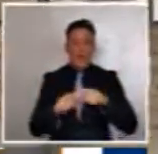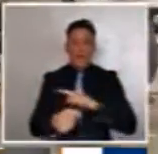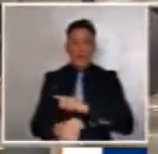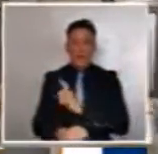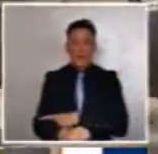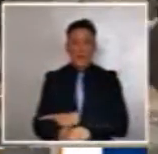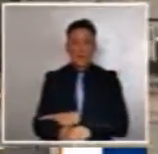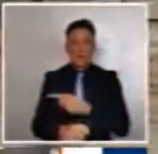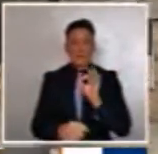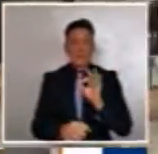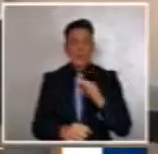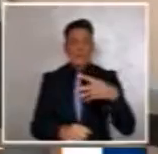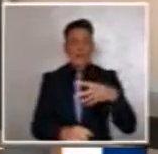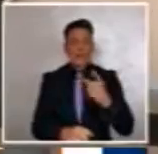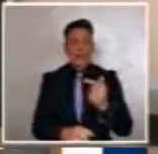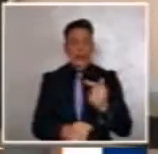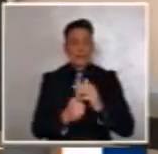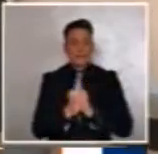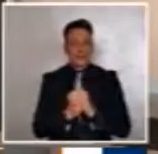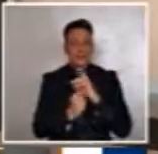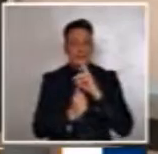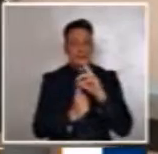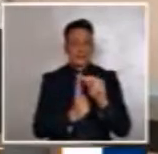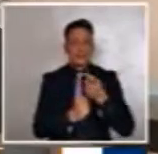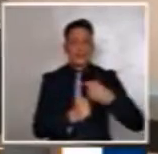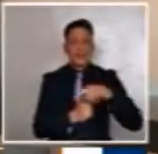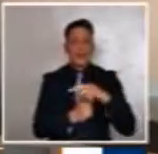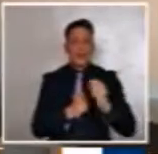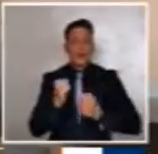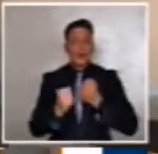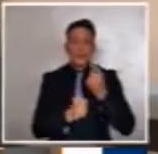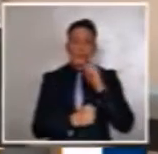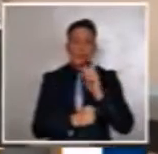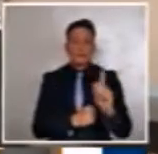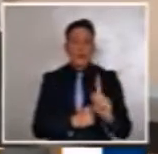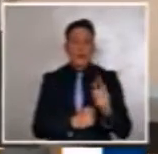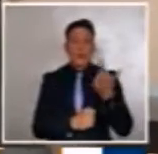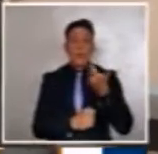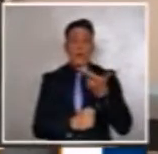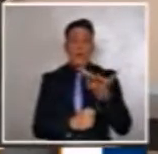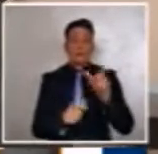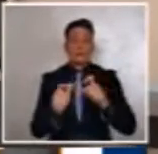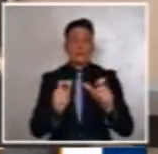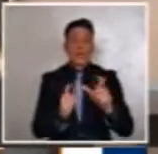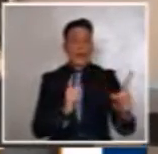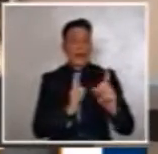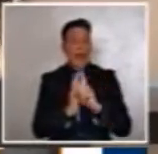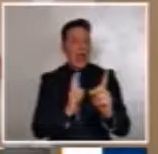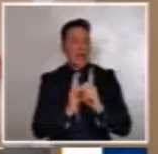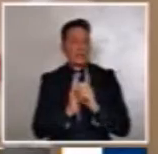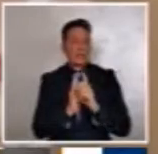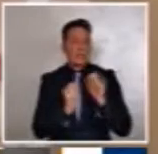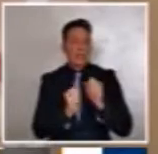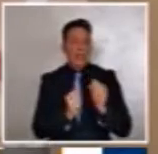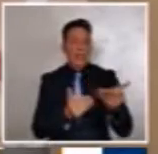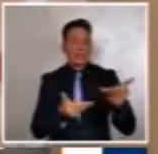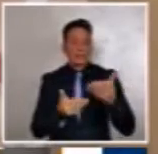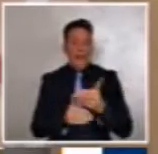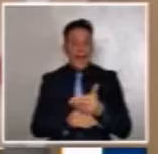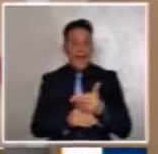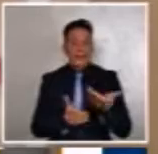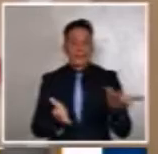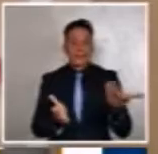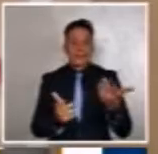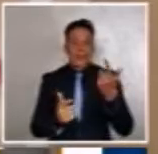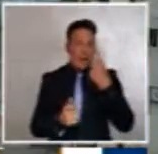Maria Teresa. Non sappiamo come ci dobbiamo comportare, quanti clienti possiamo far entrare. Linee guida